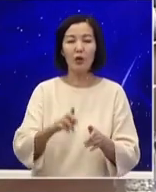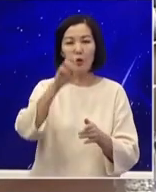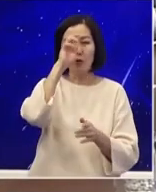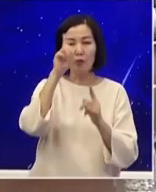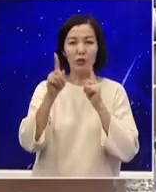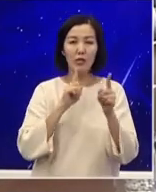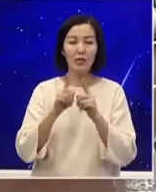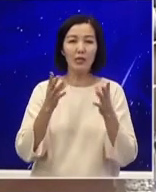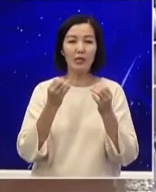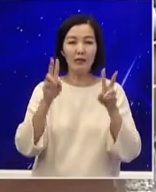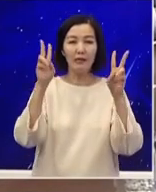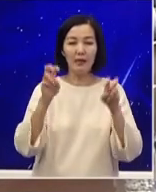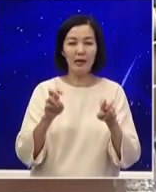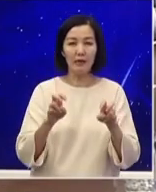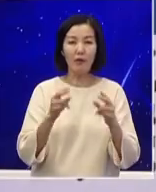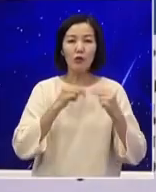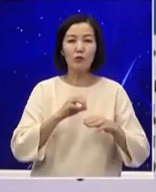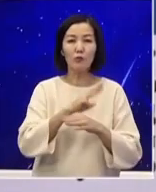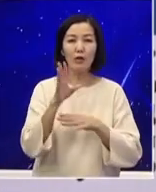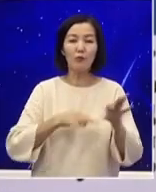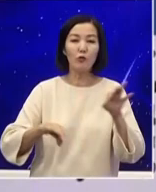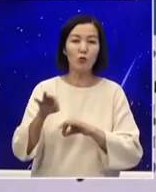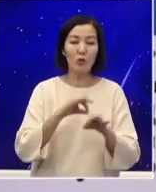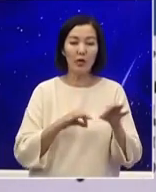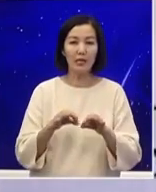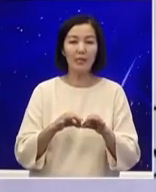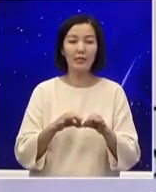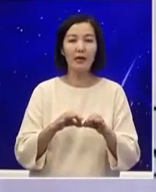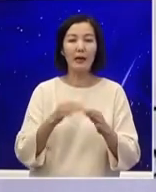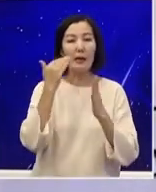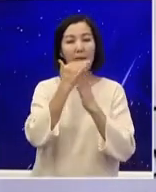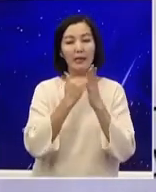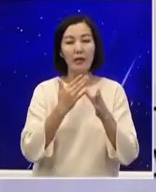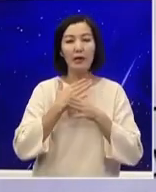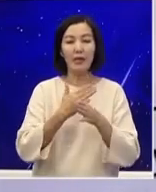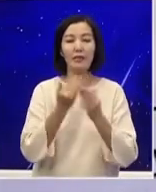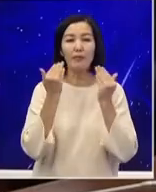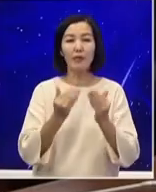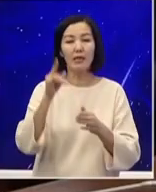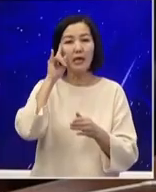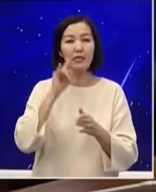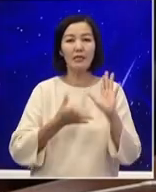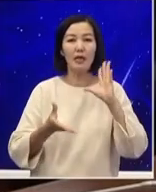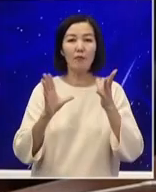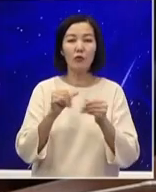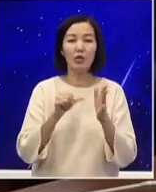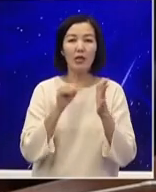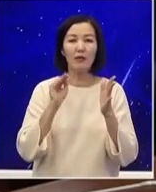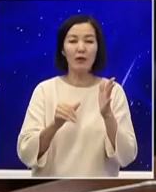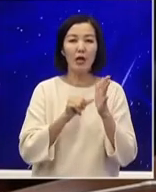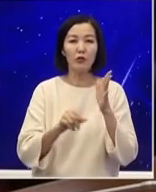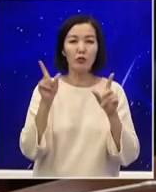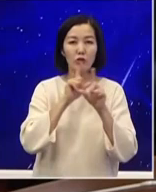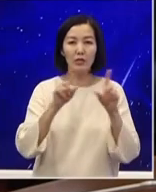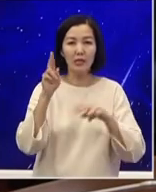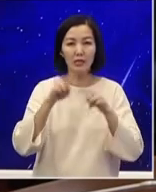жиынында қаралған тағы бір тақырып – жұмыспен қамтудың жол картасы. Атаулы бағдарлама негізінде биыл елде 6600 нысан салынып